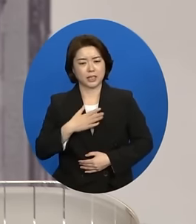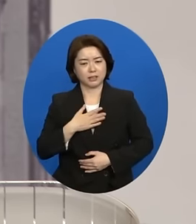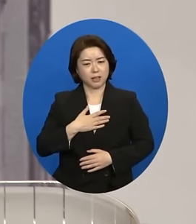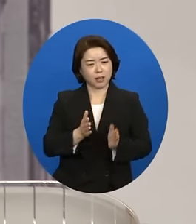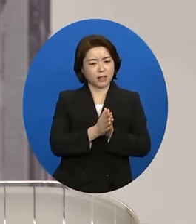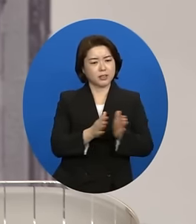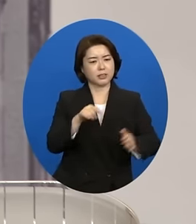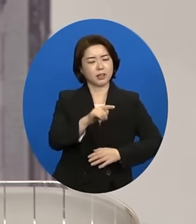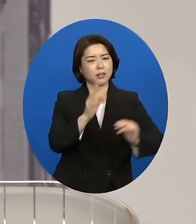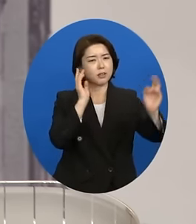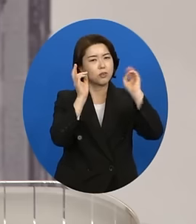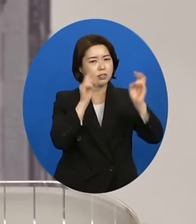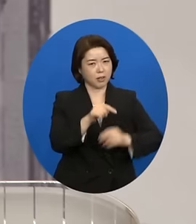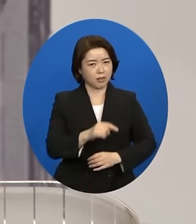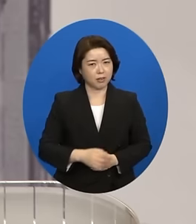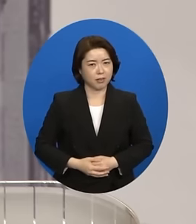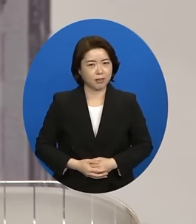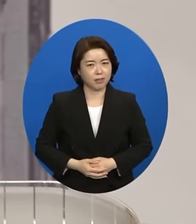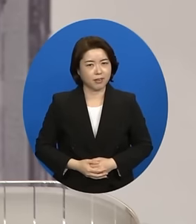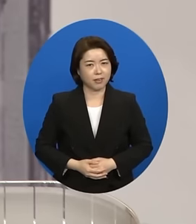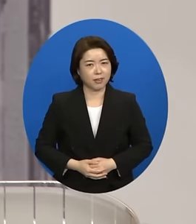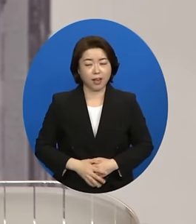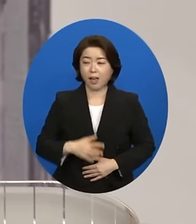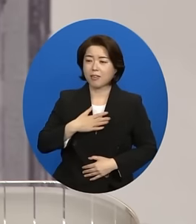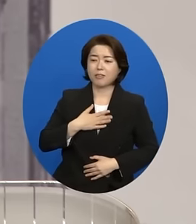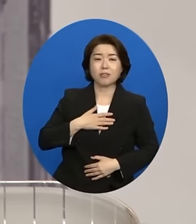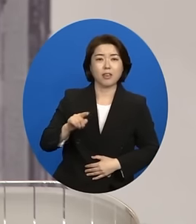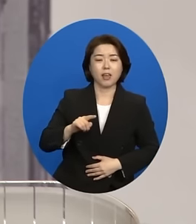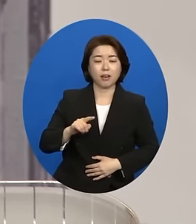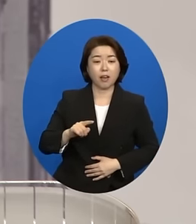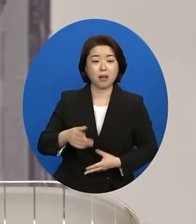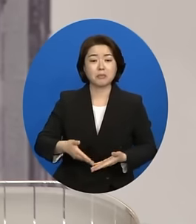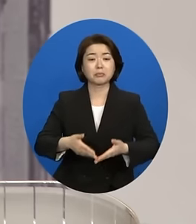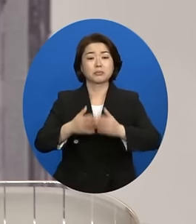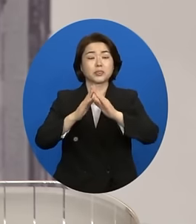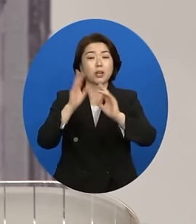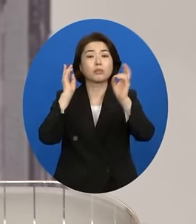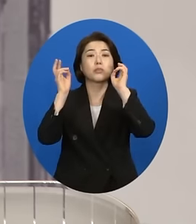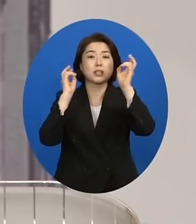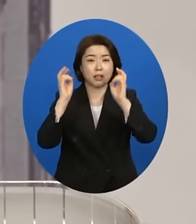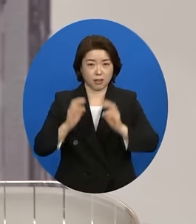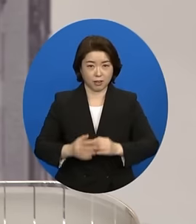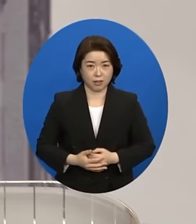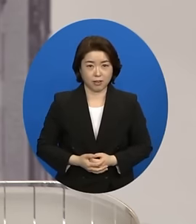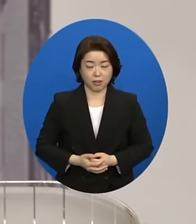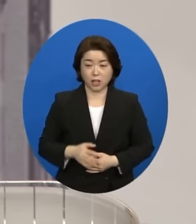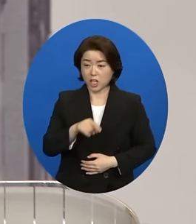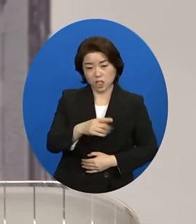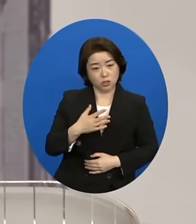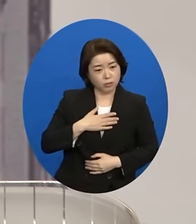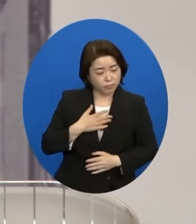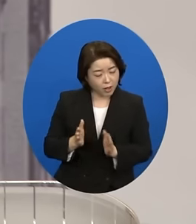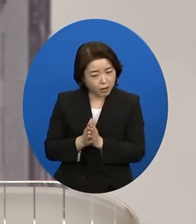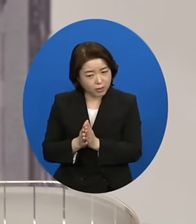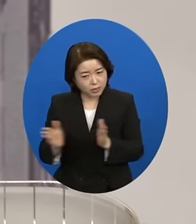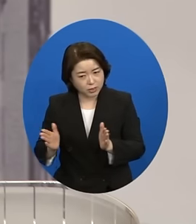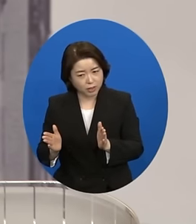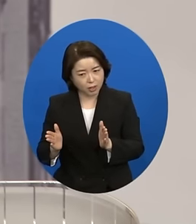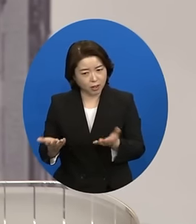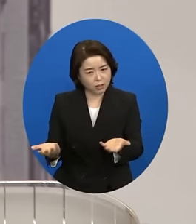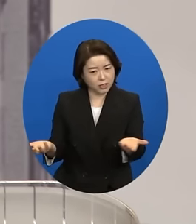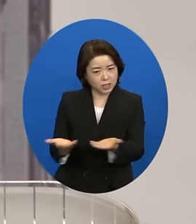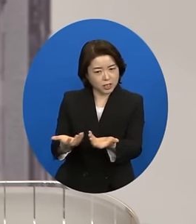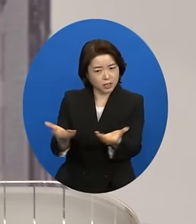시작한 회사 아닌가, 내가 일으킨 회사 아닌가, 이거 내가 시작한 사역